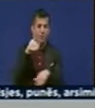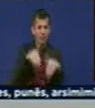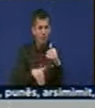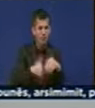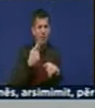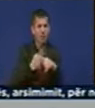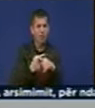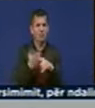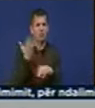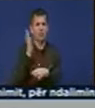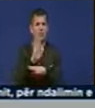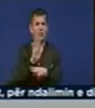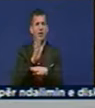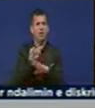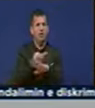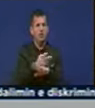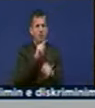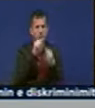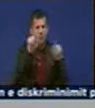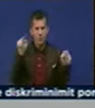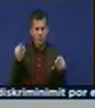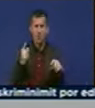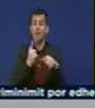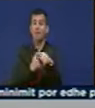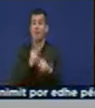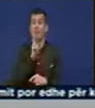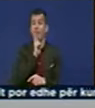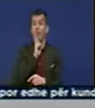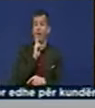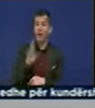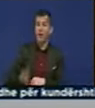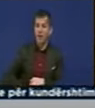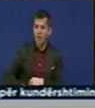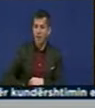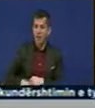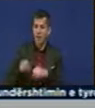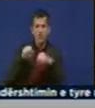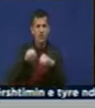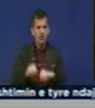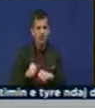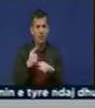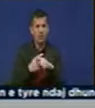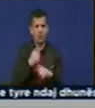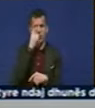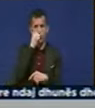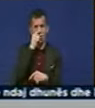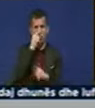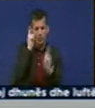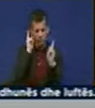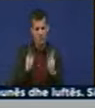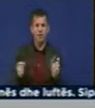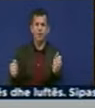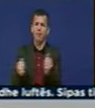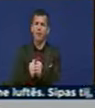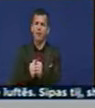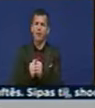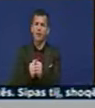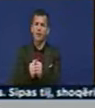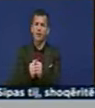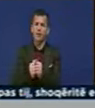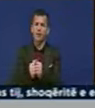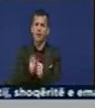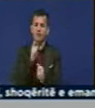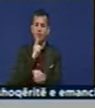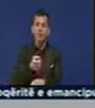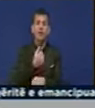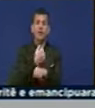përkatëse dhe ato pa gra në qeveri dhe në komuna duhet të bëhemi bashk për të realizuar lirim